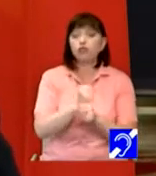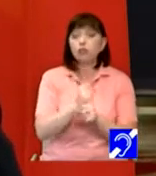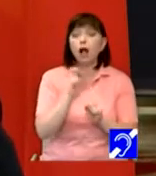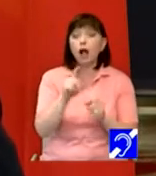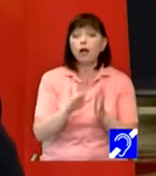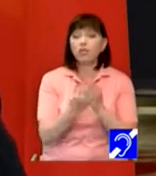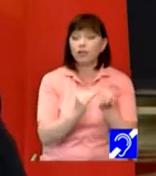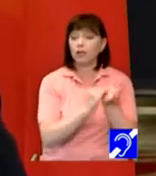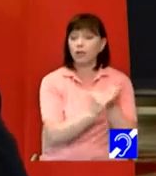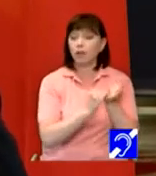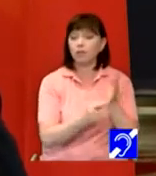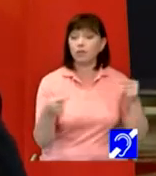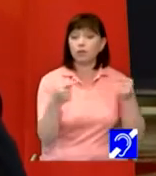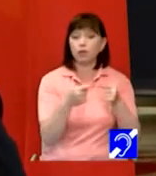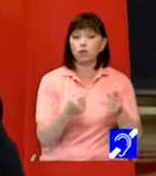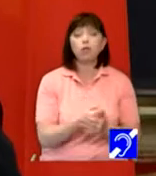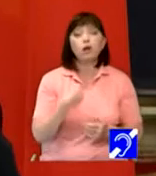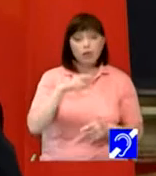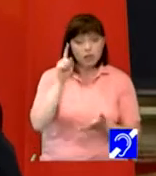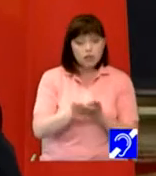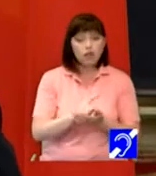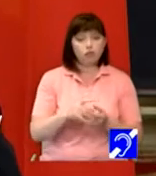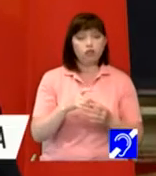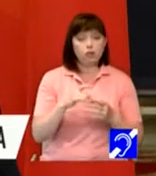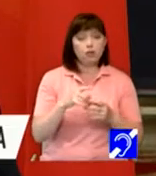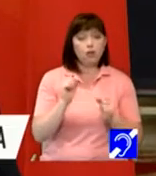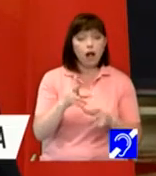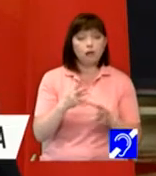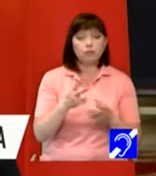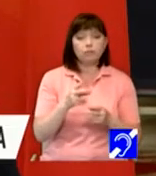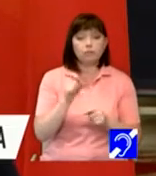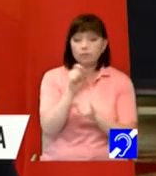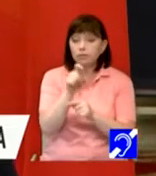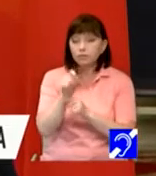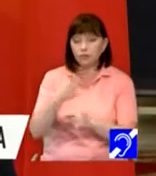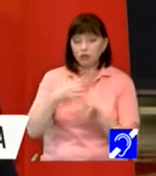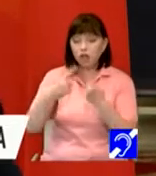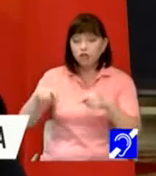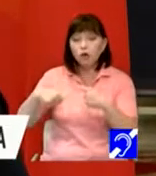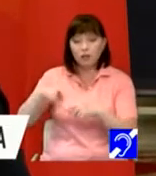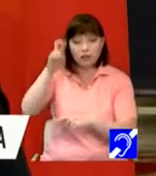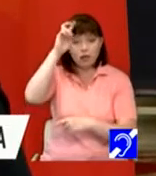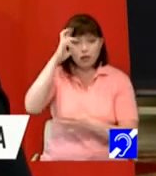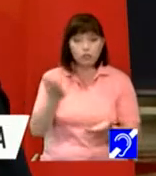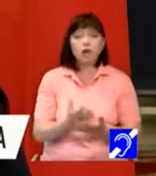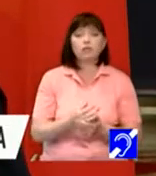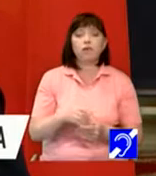carte. Noi trebuie să consolidăm instituțiile noastre, să demonstrăm reziliență, în